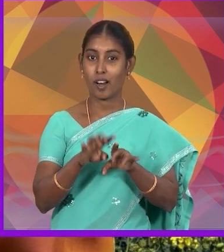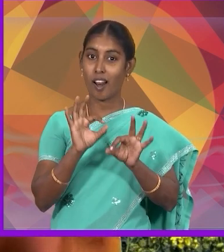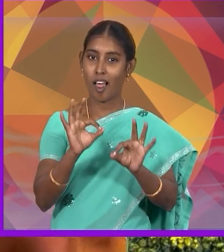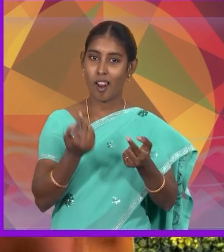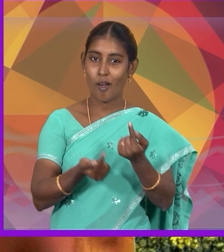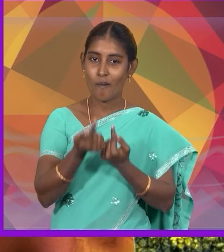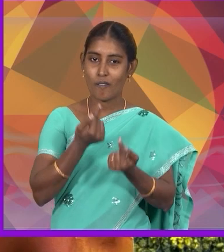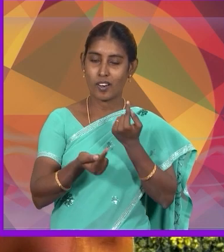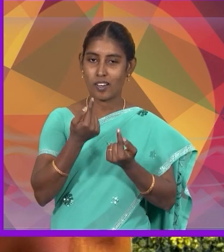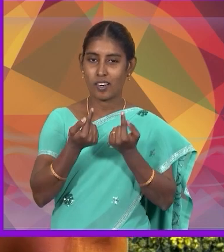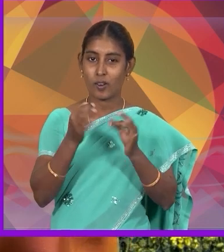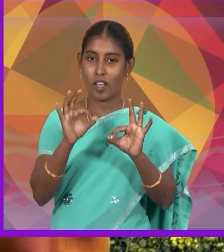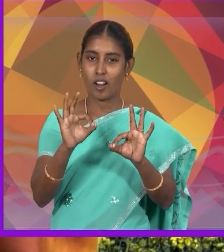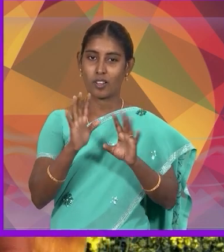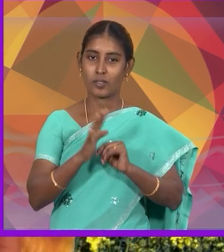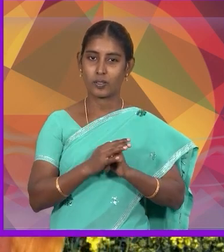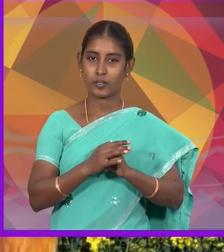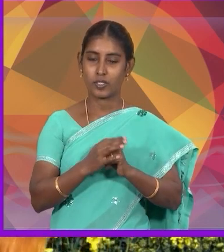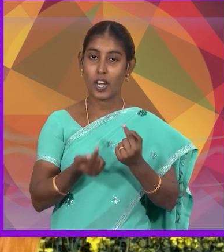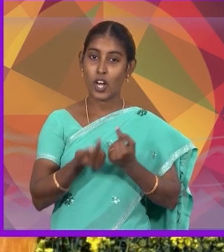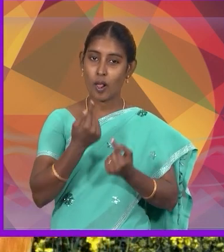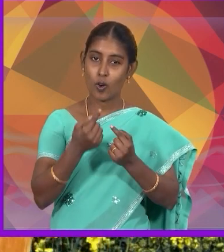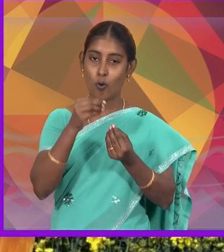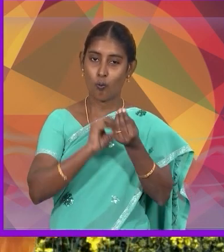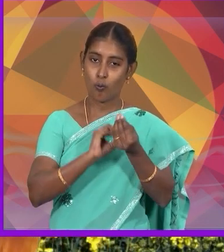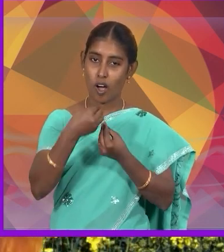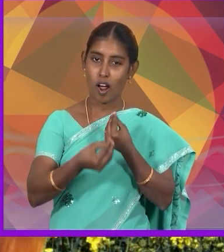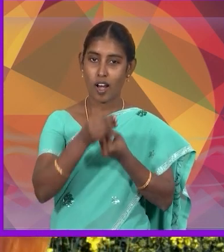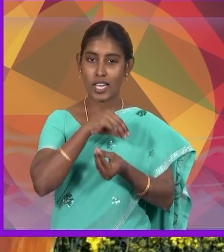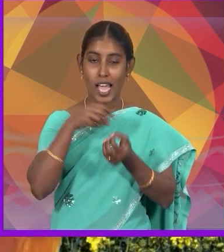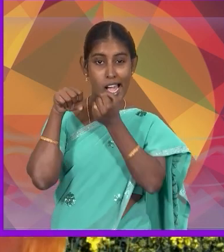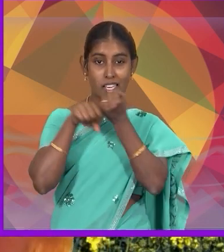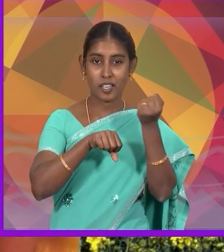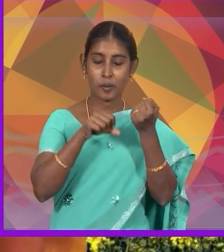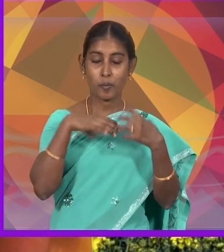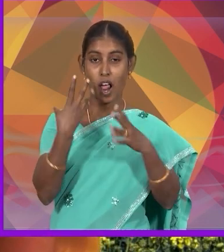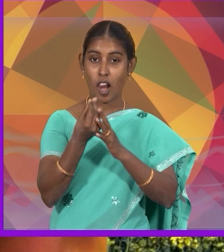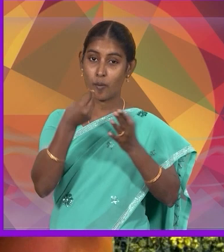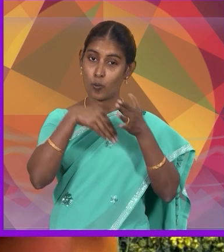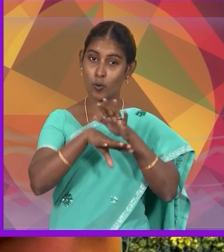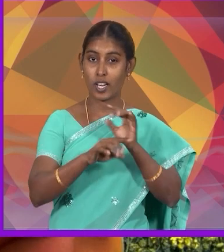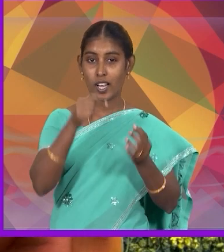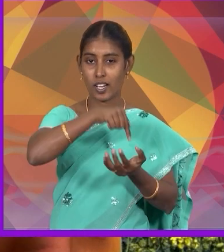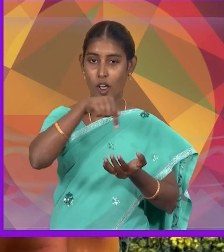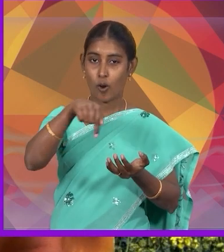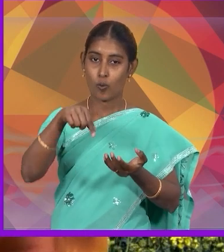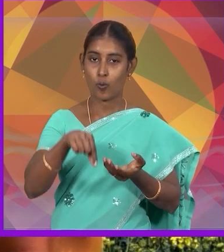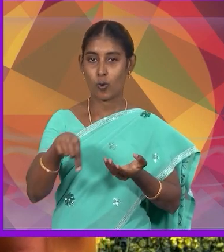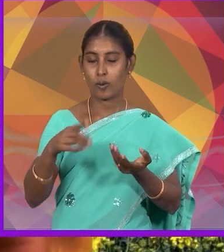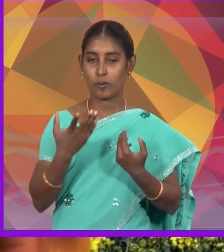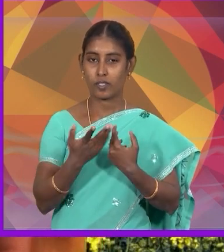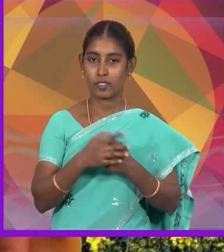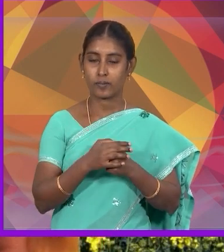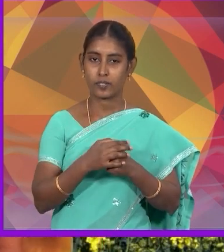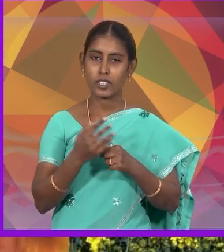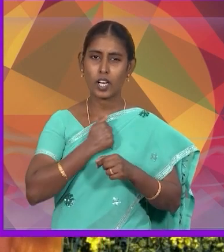பயிர்கள்லாம் அதிகமா நல்லா விளையும். நெல் வாழை கரும்பு அதெல்லாம் அதுல நடுவாங்க.